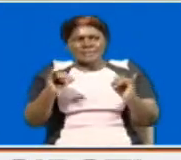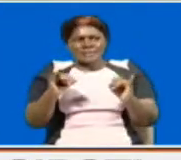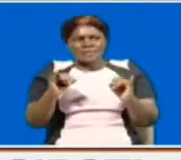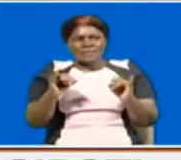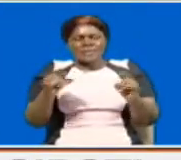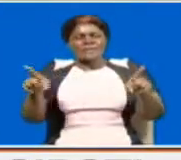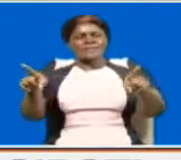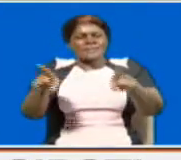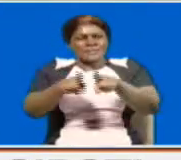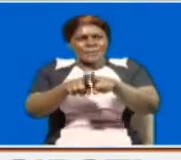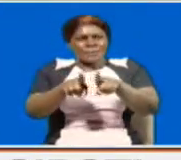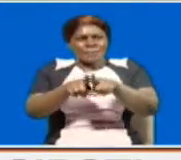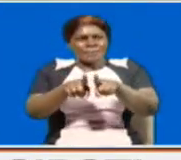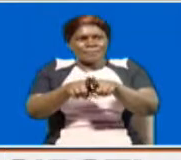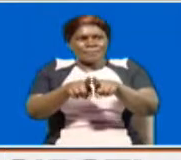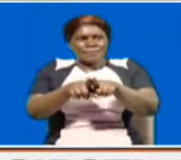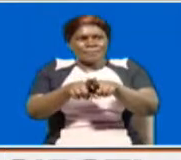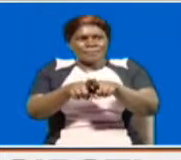is also